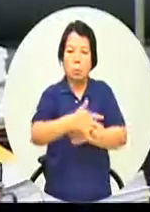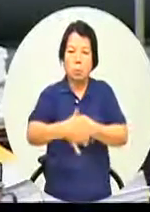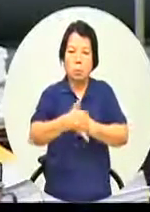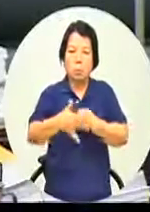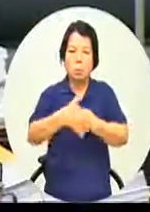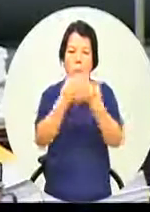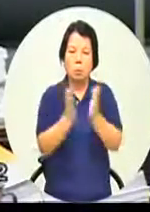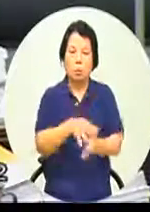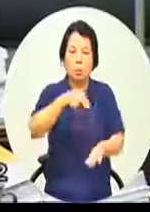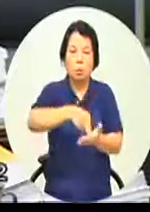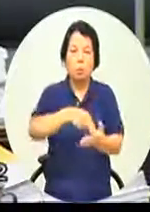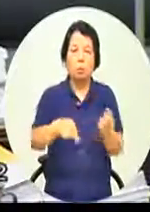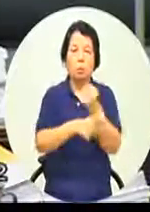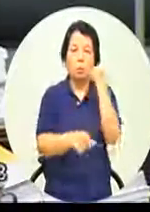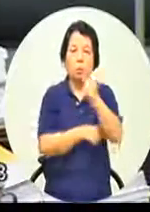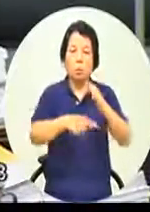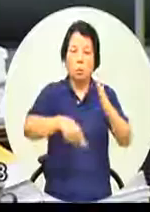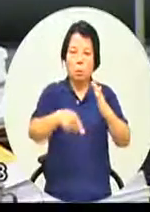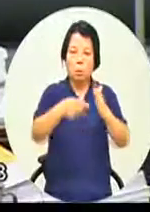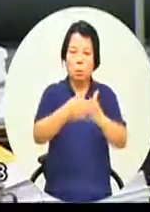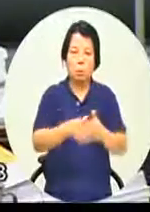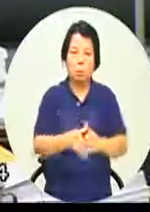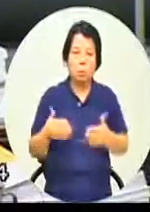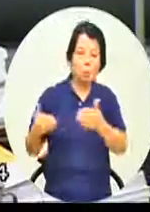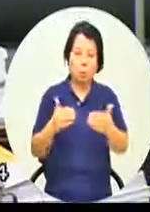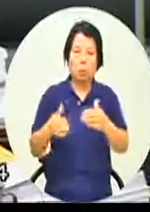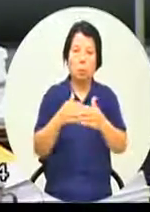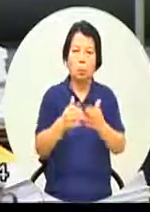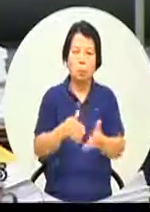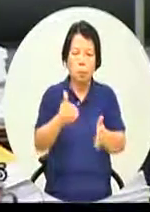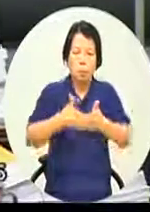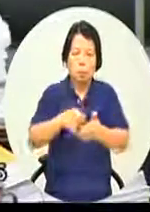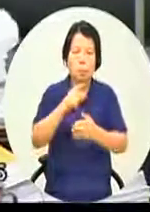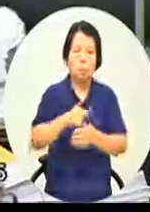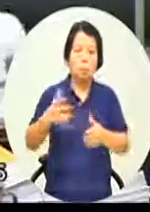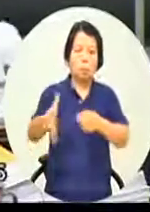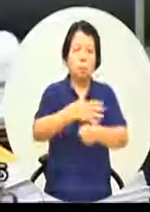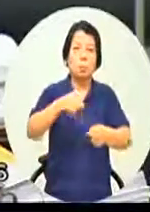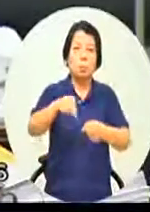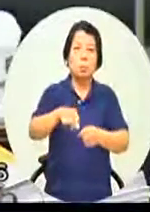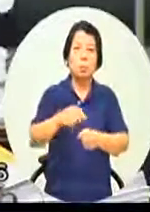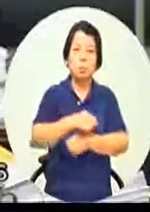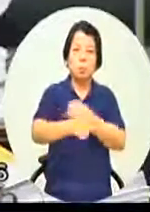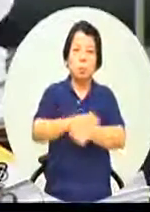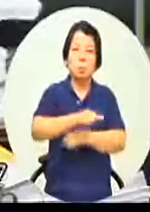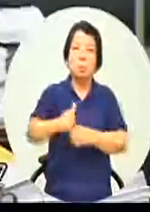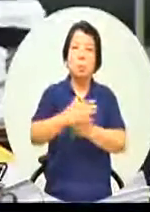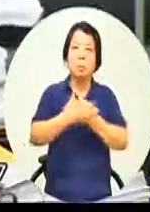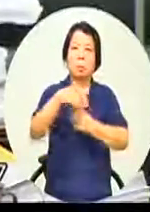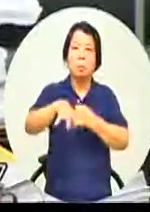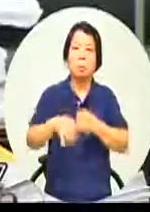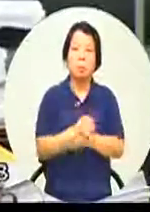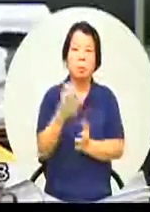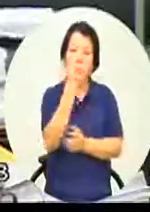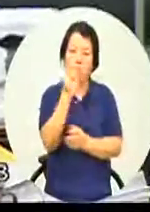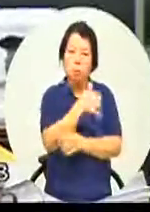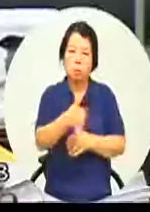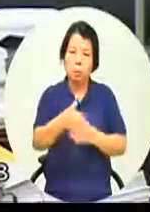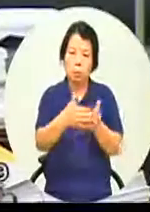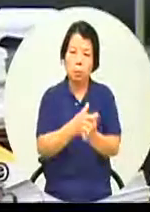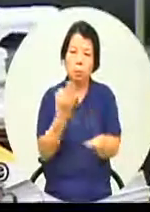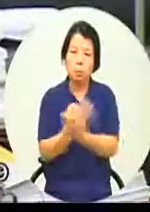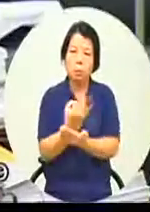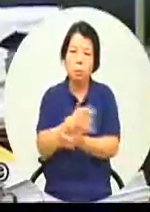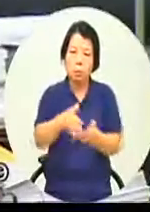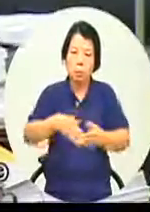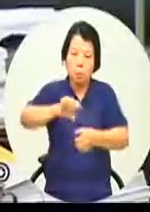立法院质询，要求全国动物保护检查员在这种不足的情况之下，他要求